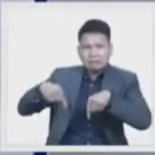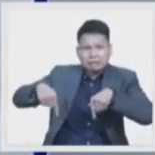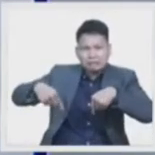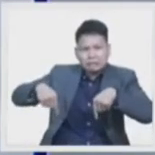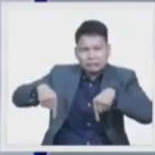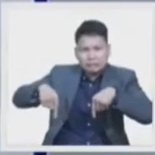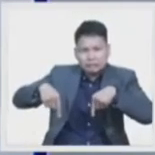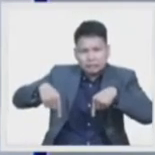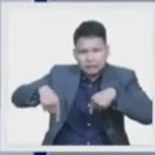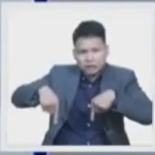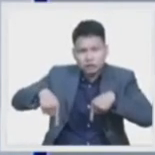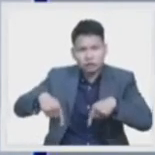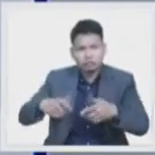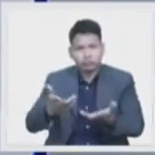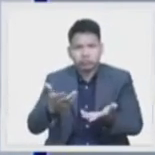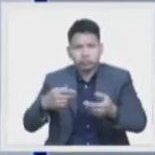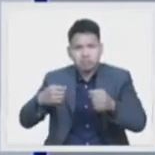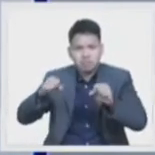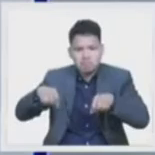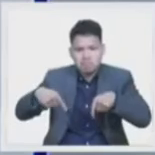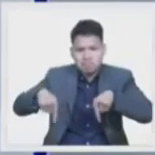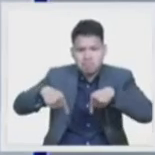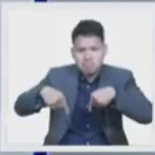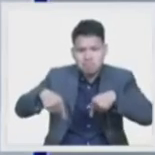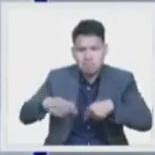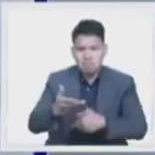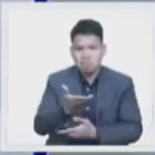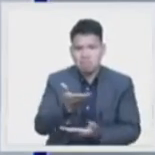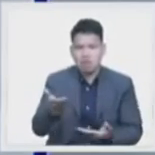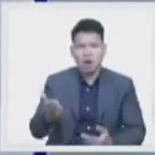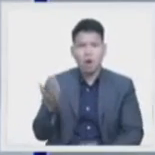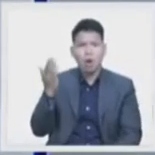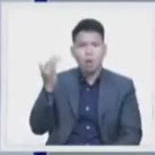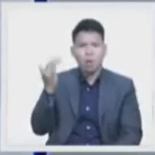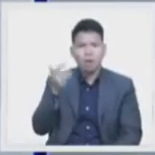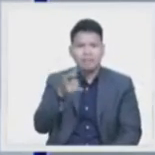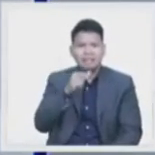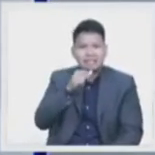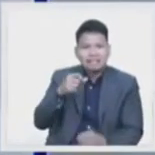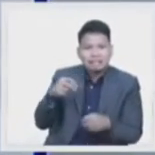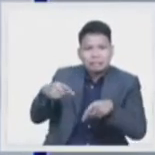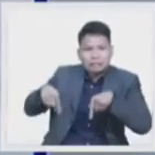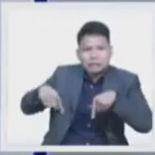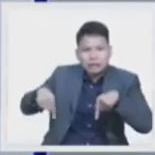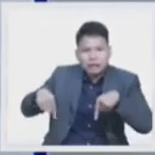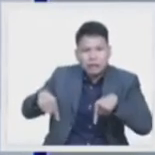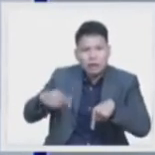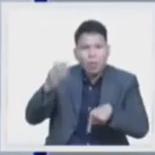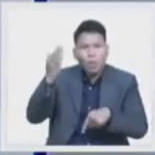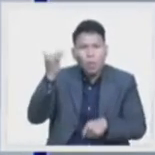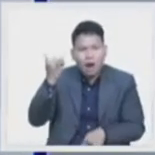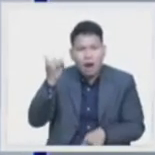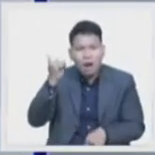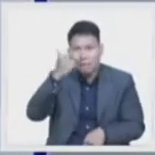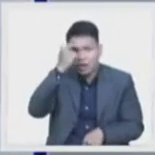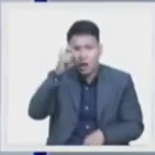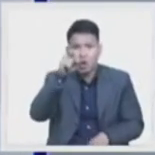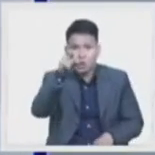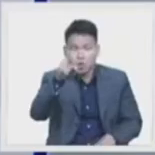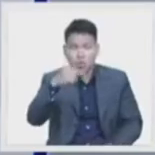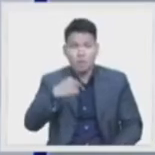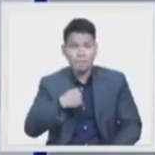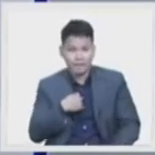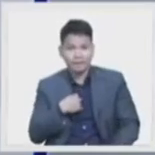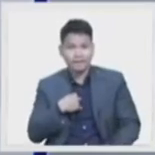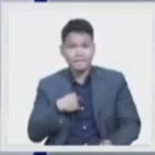trembled. Mukurog unta ikaw. Mukurog unta ikaw. Ngano di ko ka mukurog? Kay ikaw man lagi, unta o ako, ang